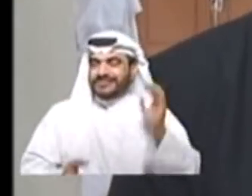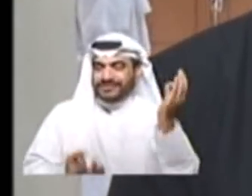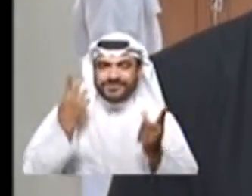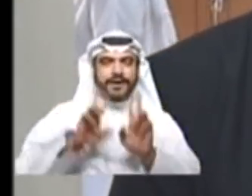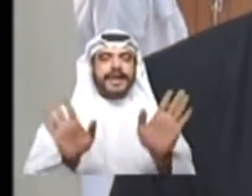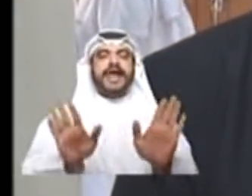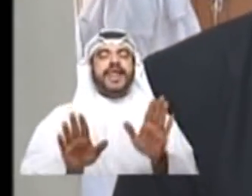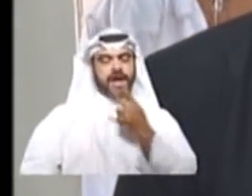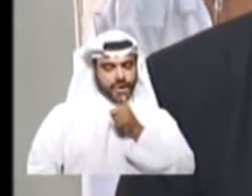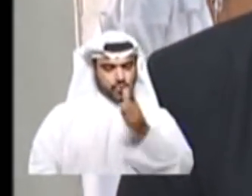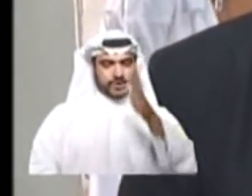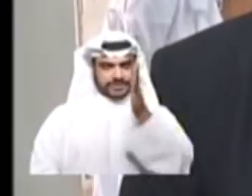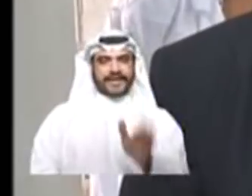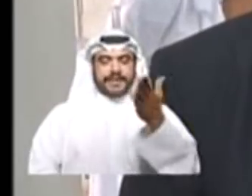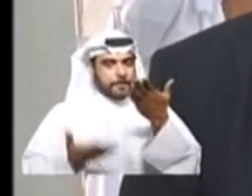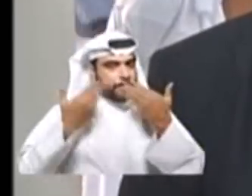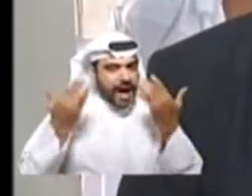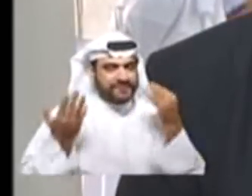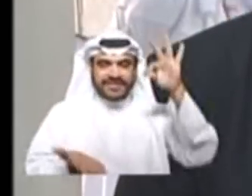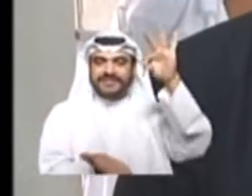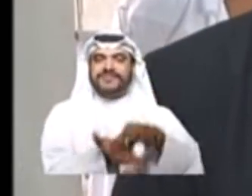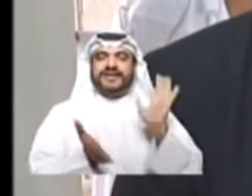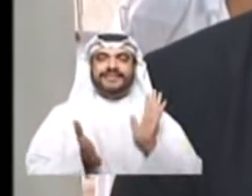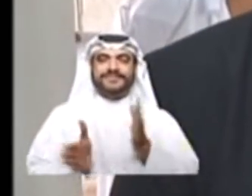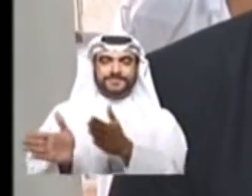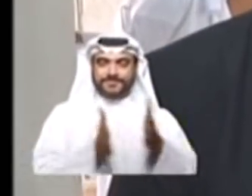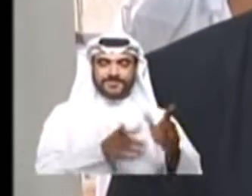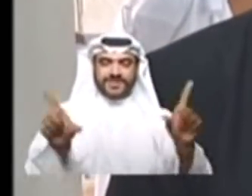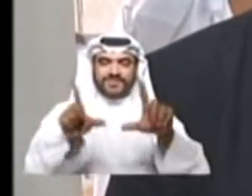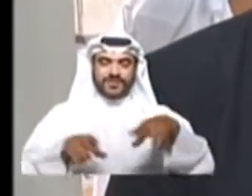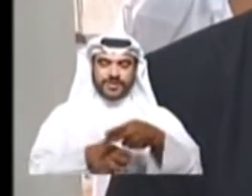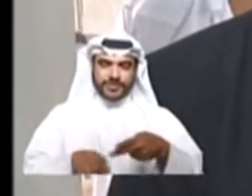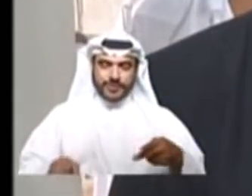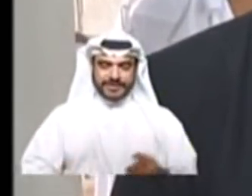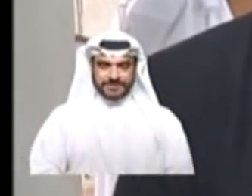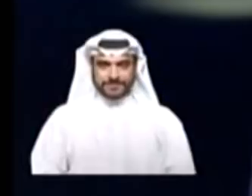الوضع الصحي في البلاد. لما أبو علاوي، تلفزيون دولة الكويت.